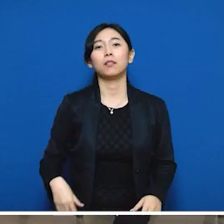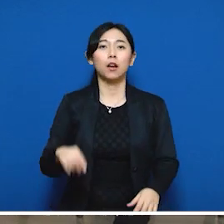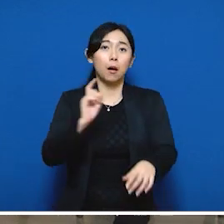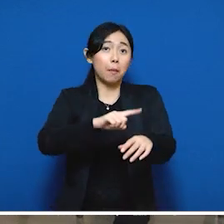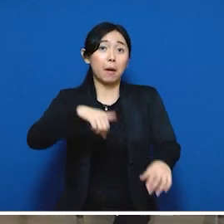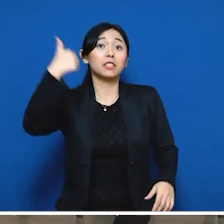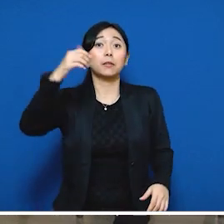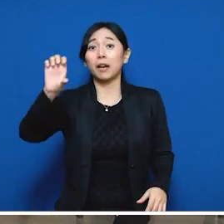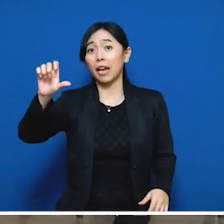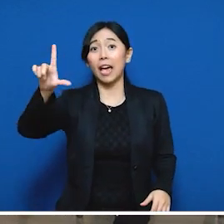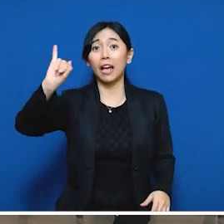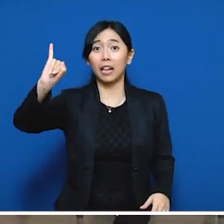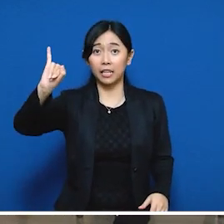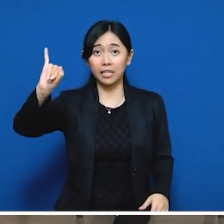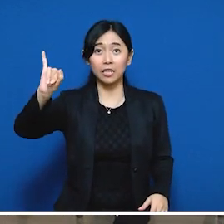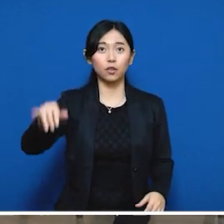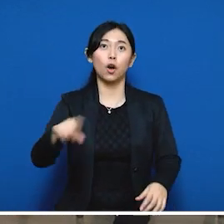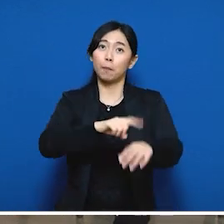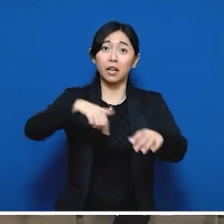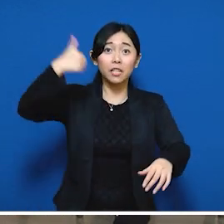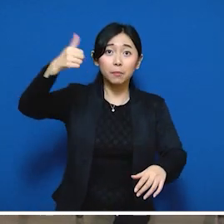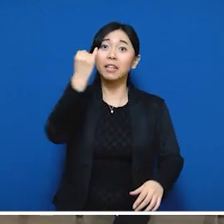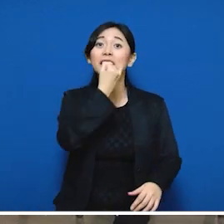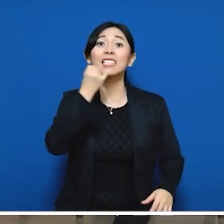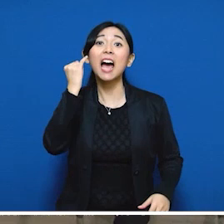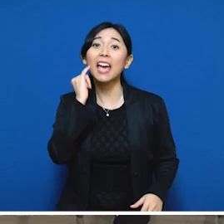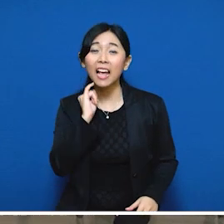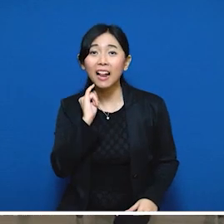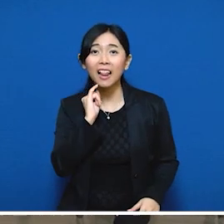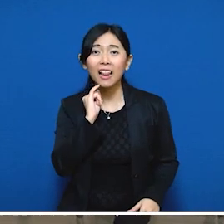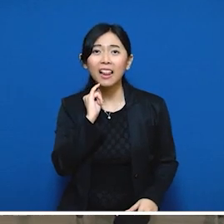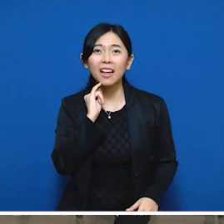dan keluarganya, tentang umat Israel dan masa depannya juga,